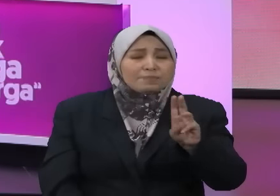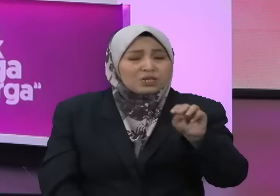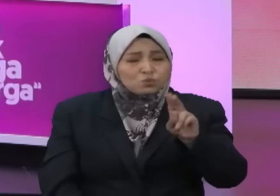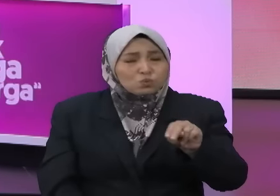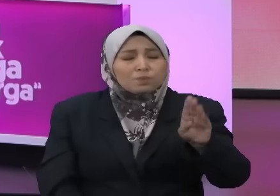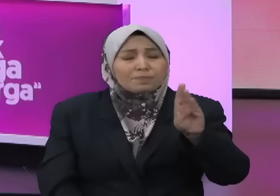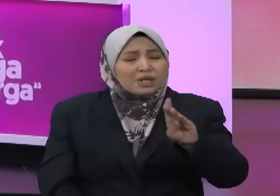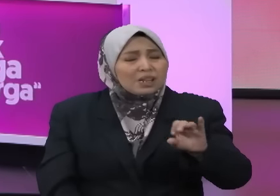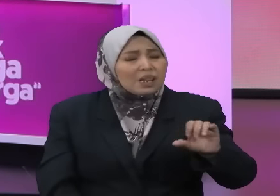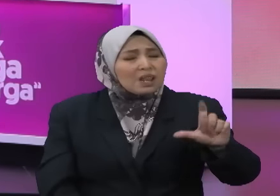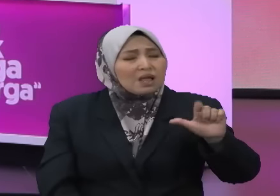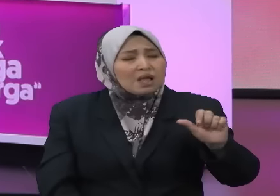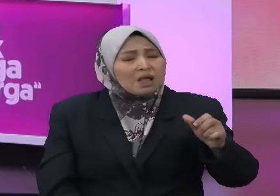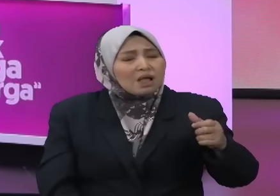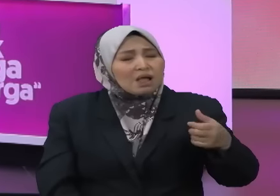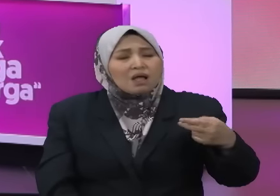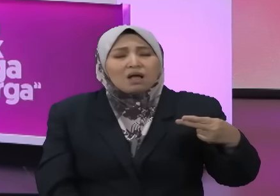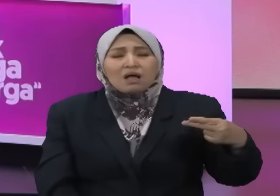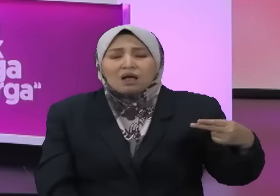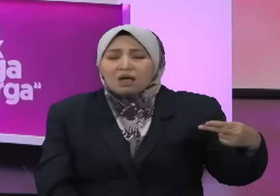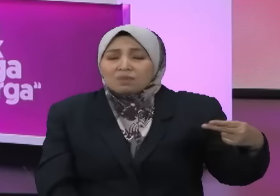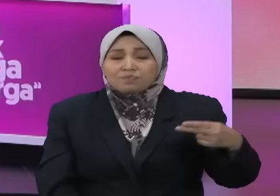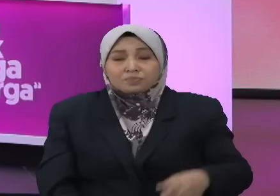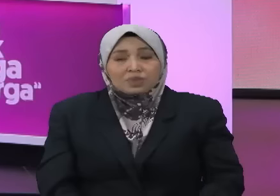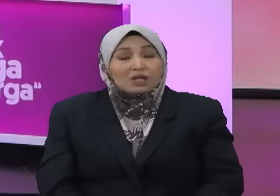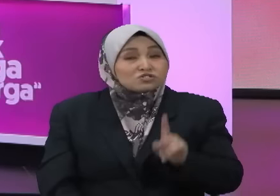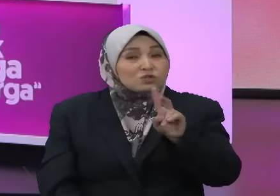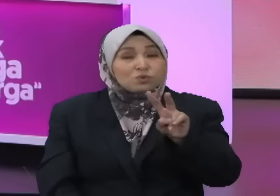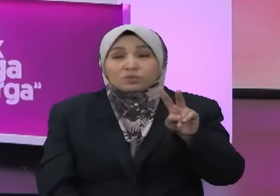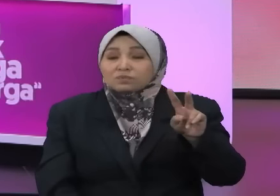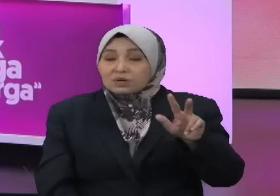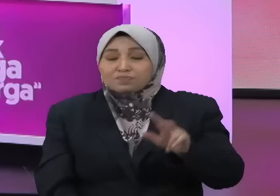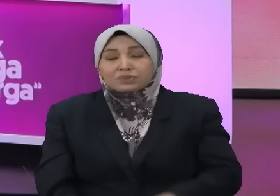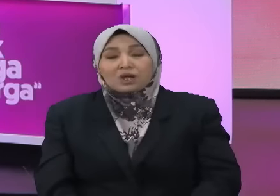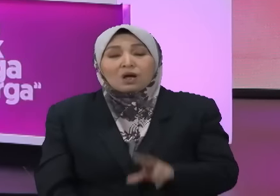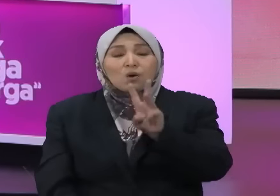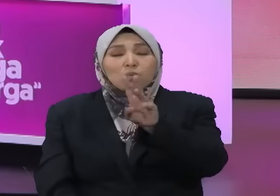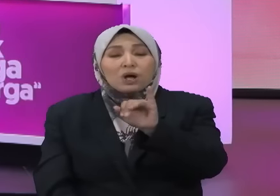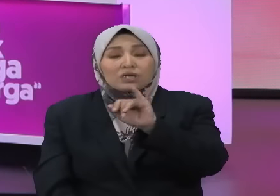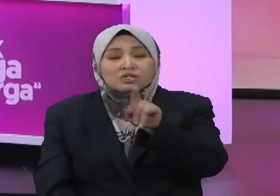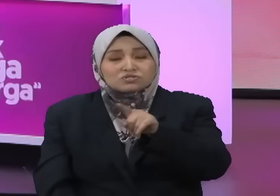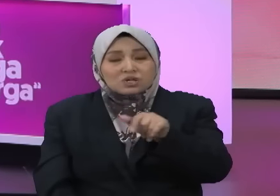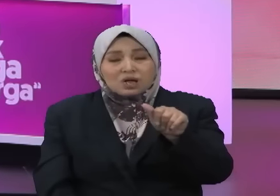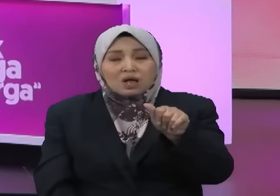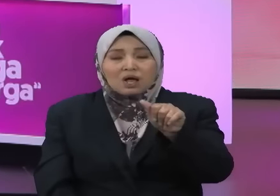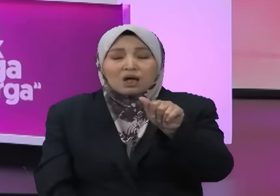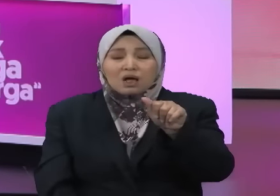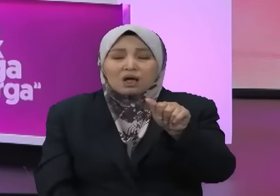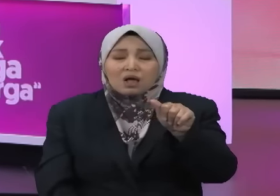anaminu Billah satu dua mula wa